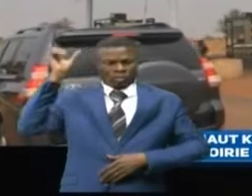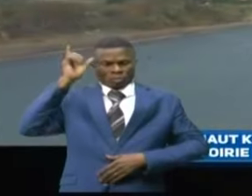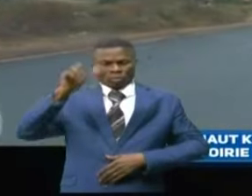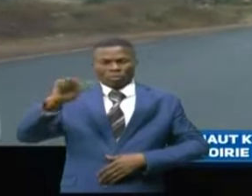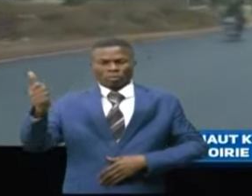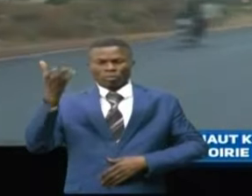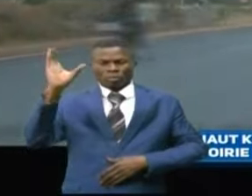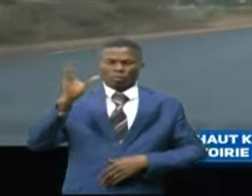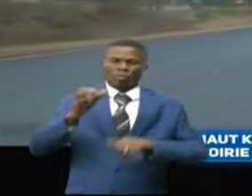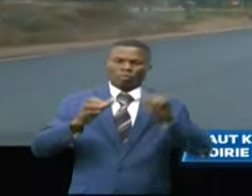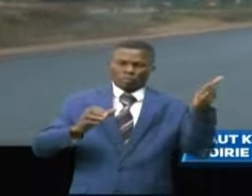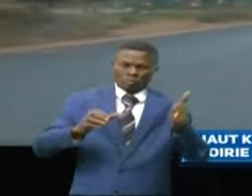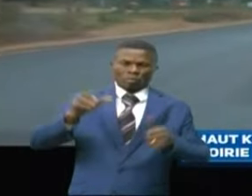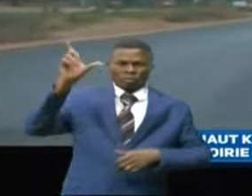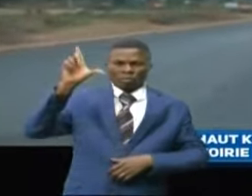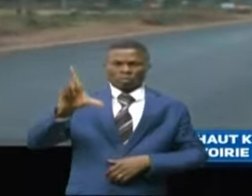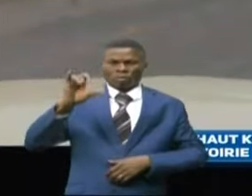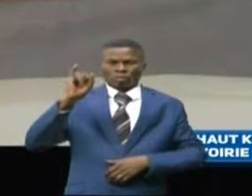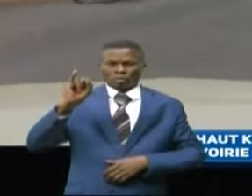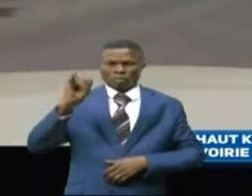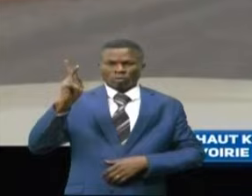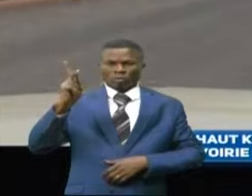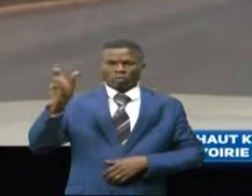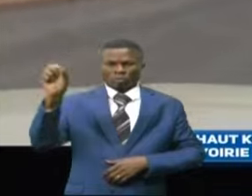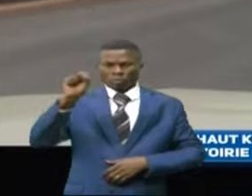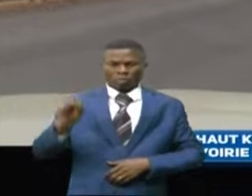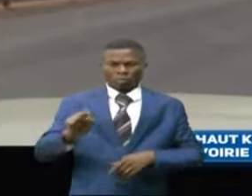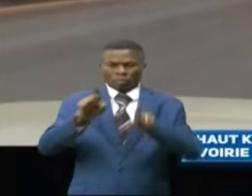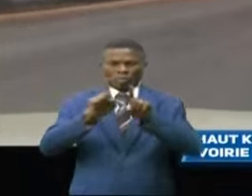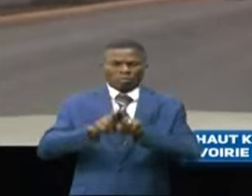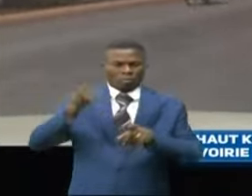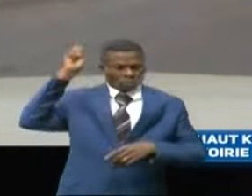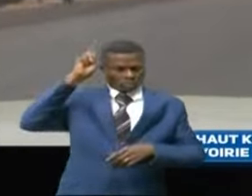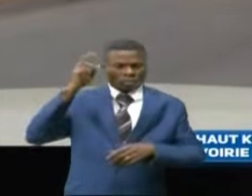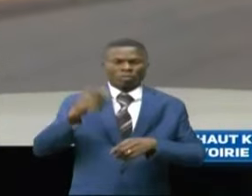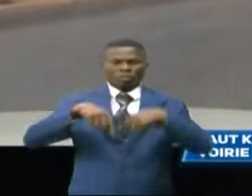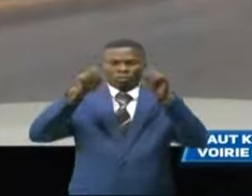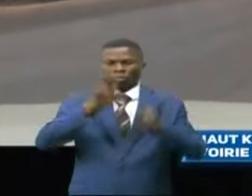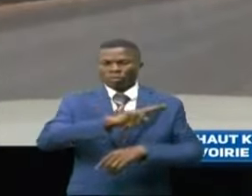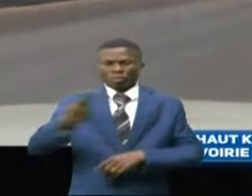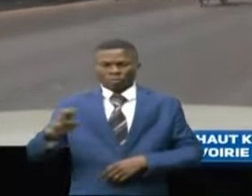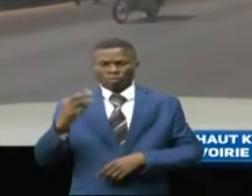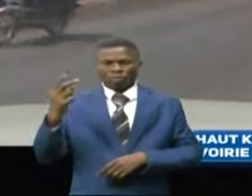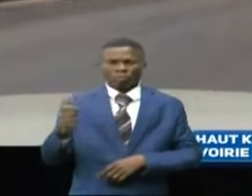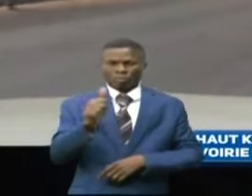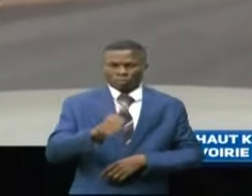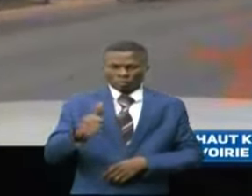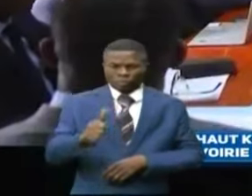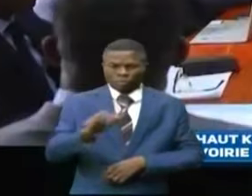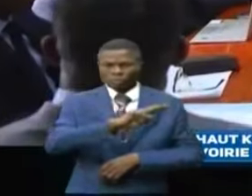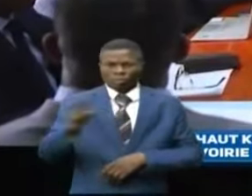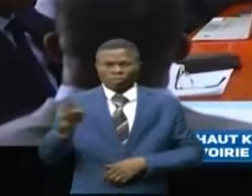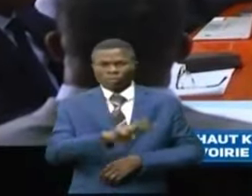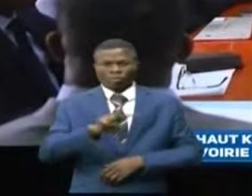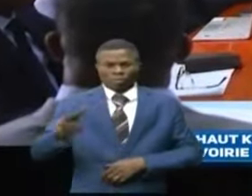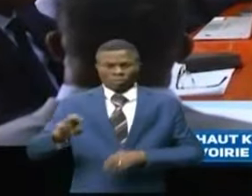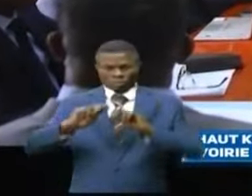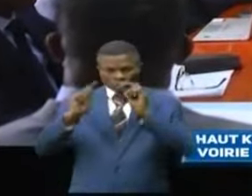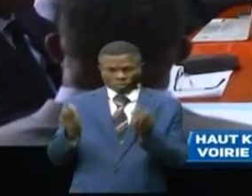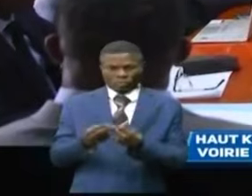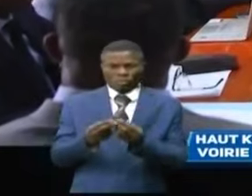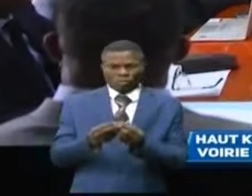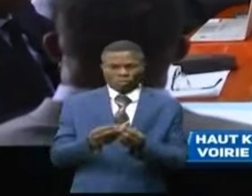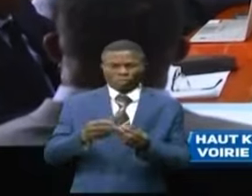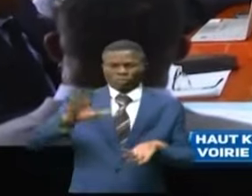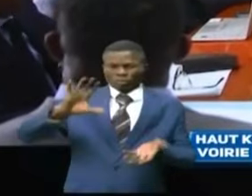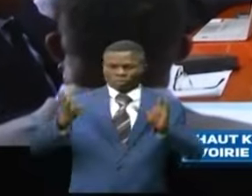et Lubumbashi-Likasi-Kolwezi, exercice 2020-2021 et 2022. Il s'est agi pour les parties prenantes de comparer